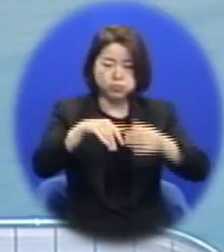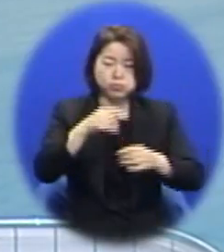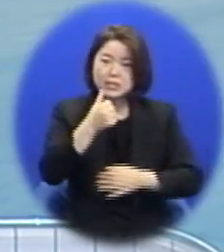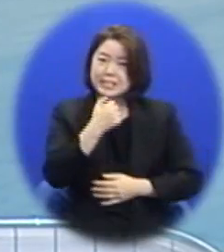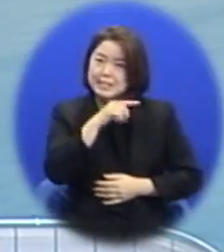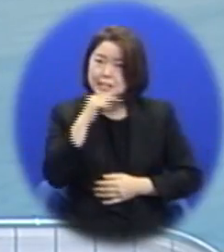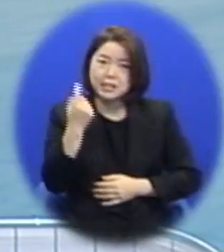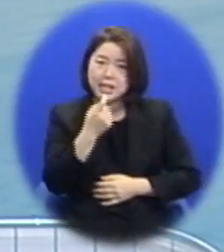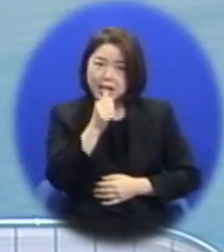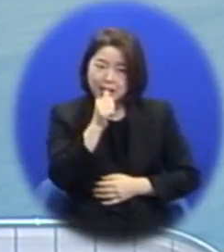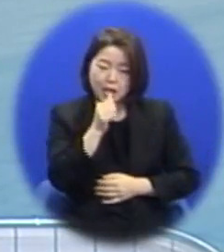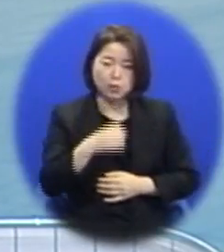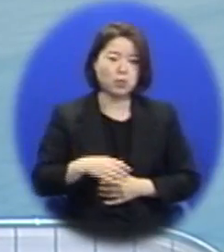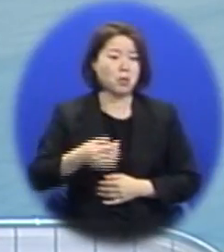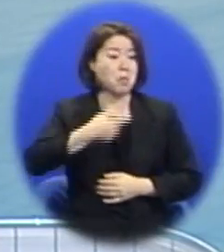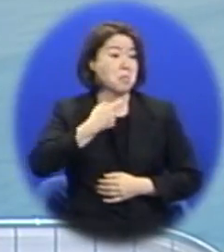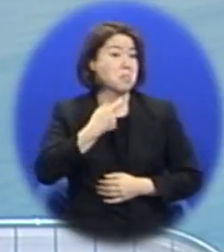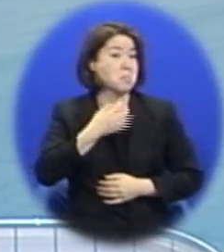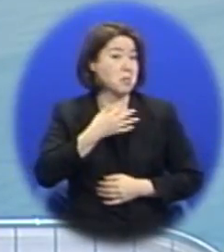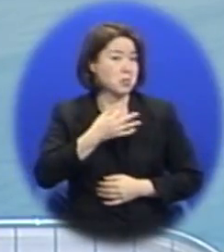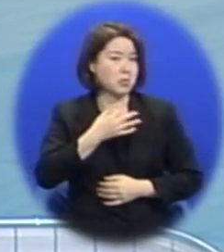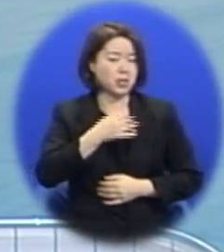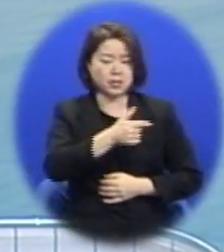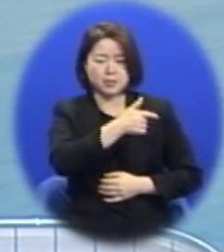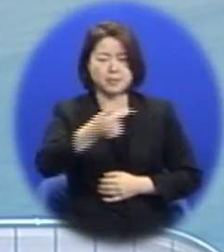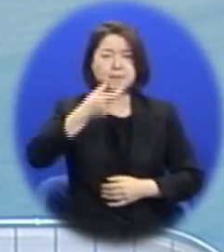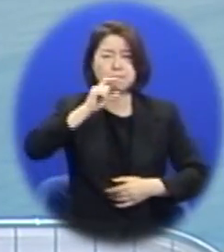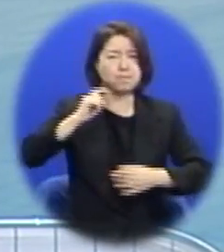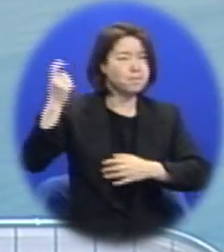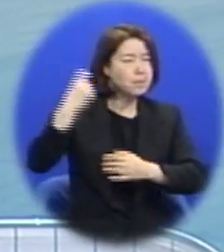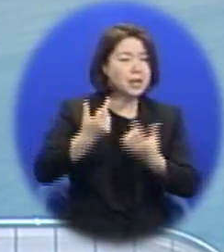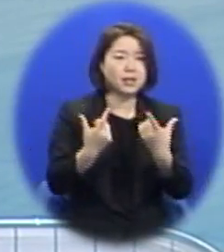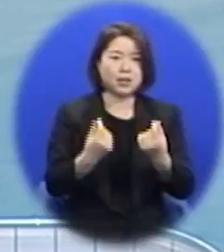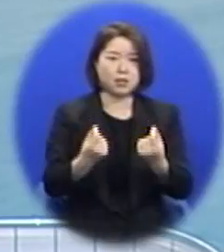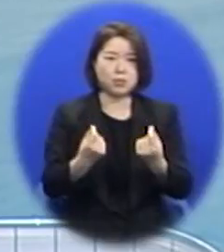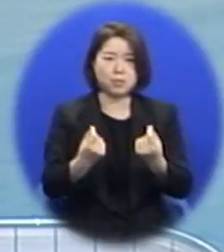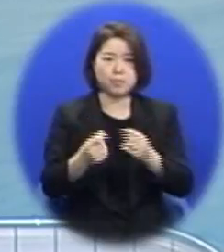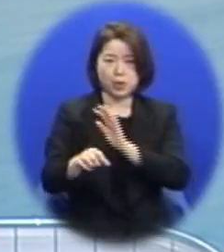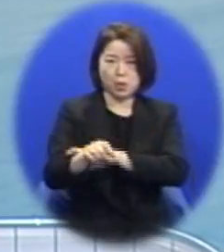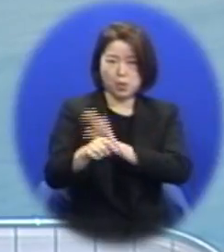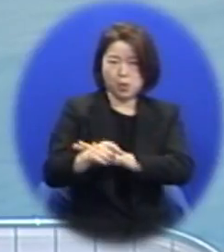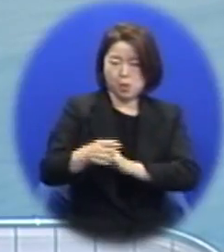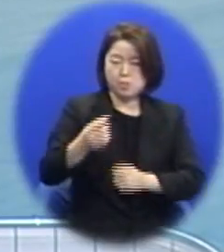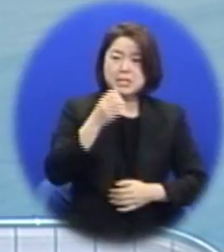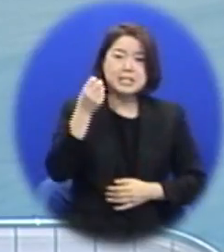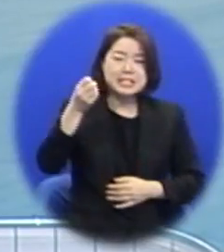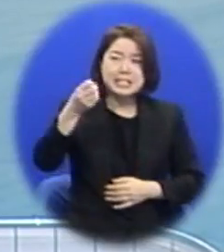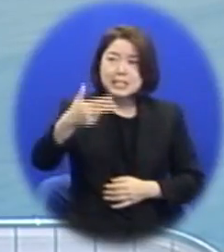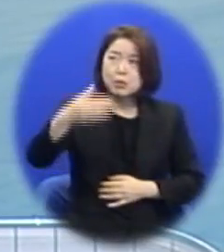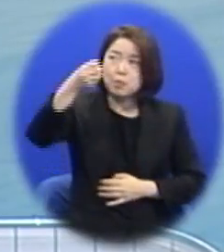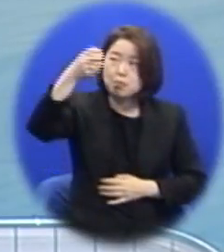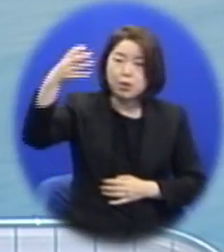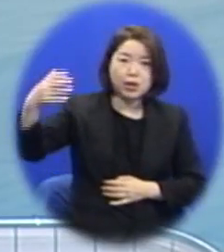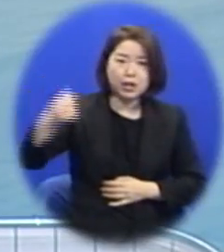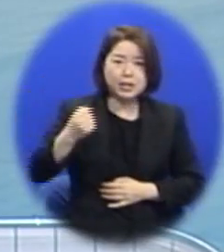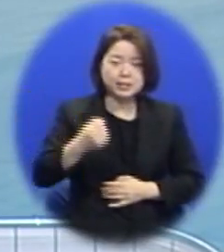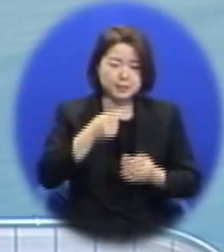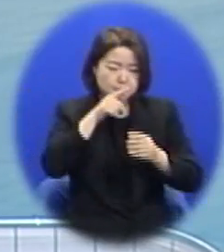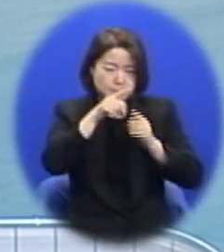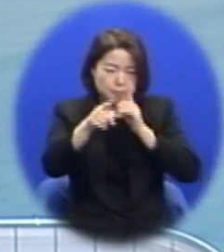물소리와 같았습니다. 또 오른손에는 일곱 뼈를 쥐고 입에서는 날카로운 양날칼이 나오고 얼굴은